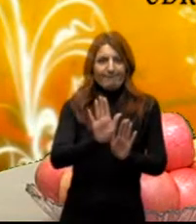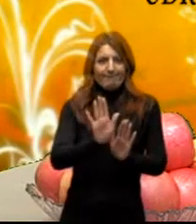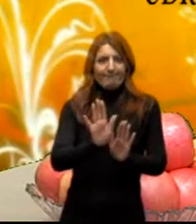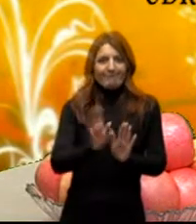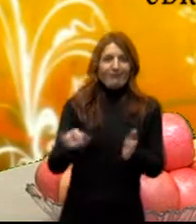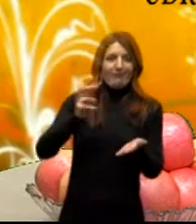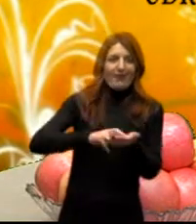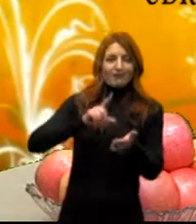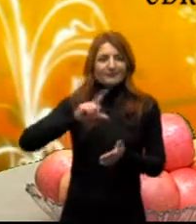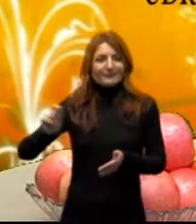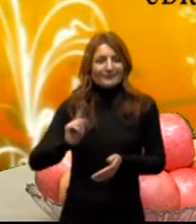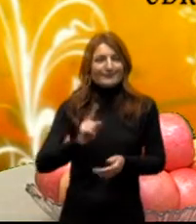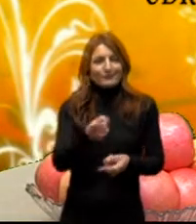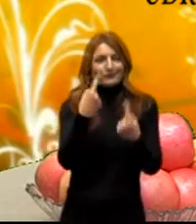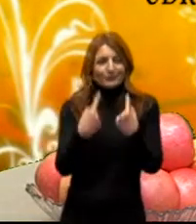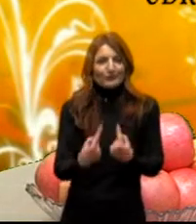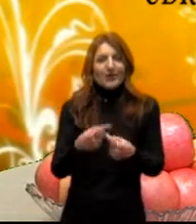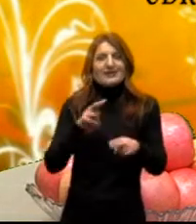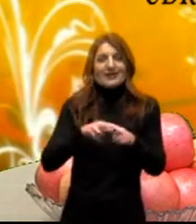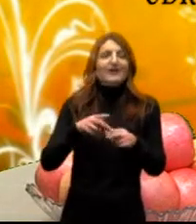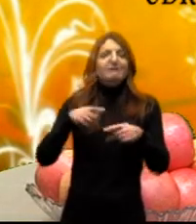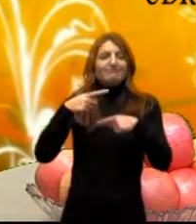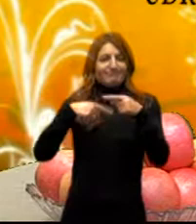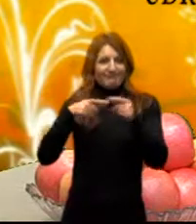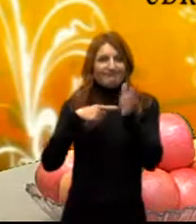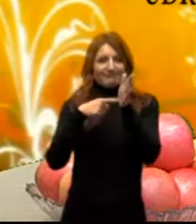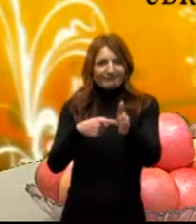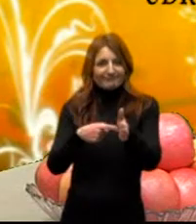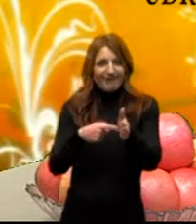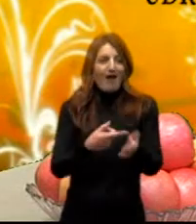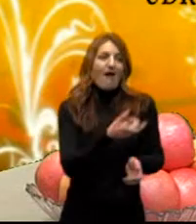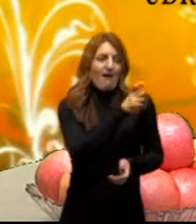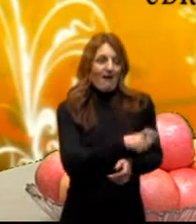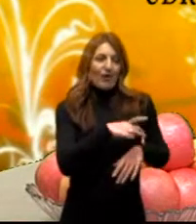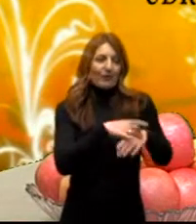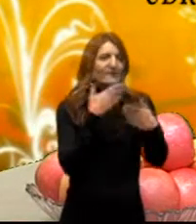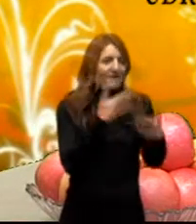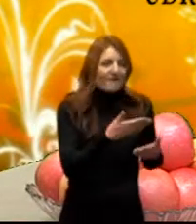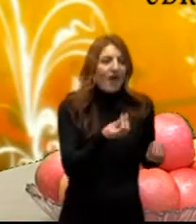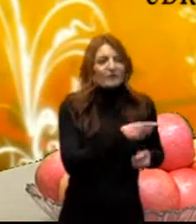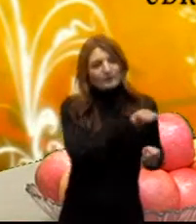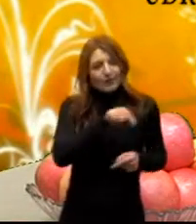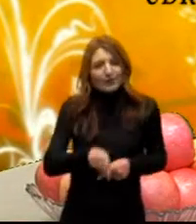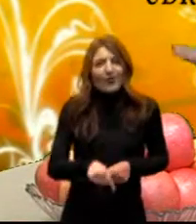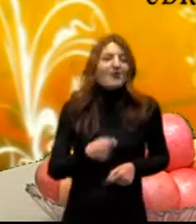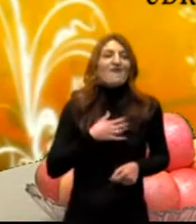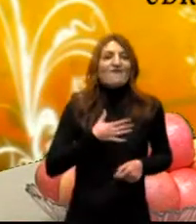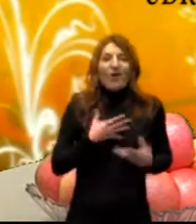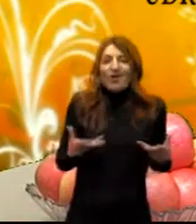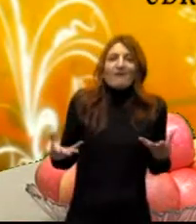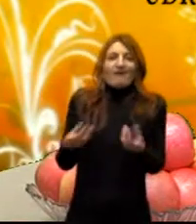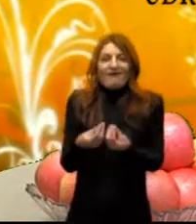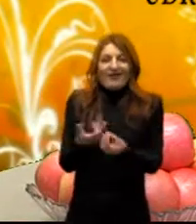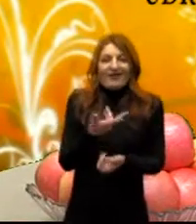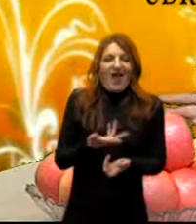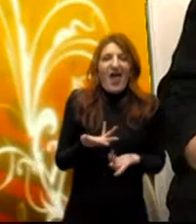se malo, progibajte se, jer ćemo sad imati jedan prilog. Vama se zahvaljujem od srca što ste došli. Ja bi najrađe zadržala svih vas, ali